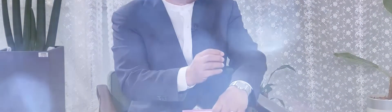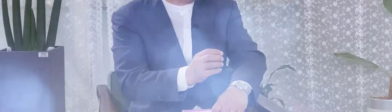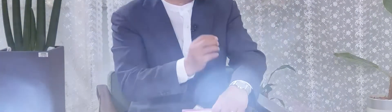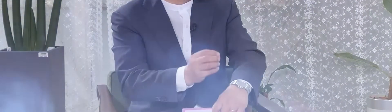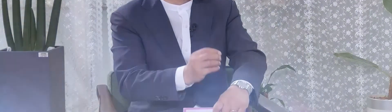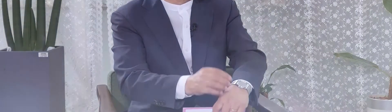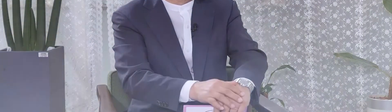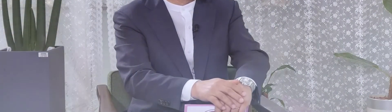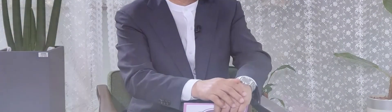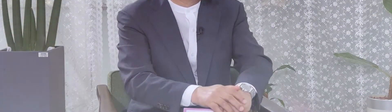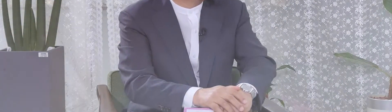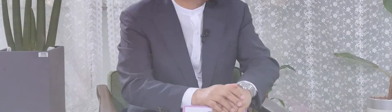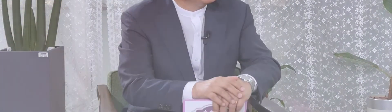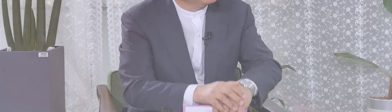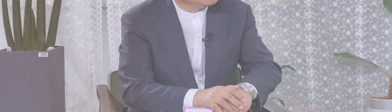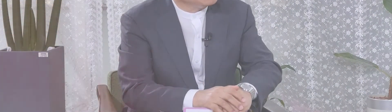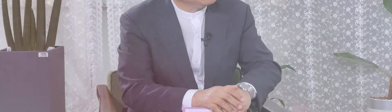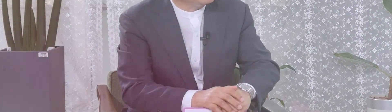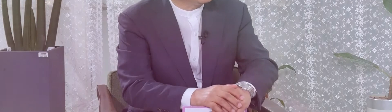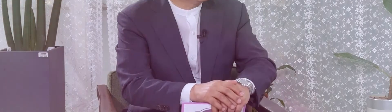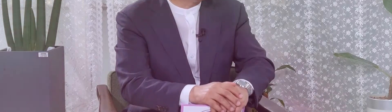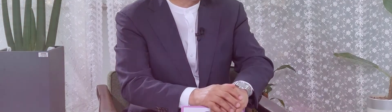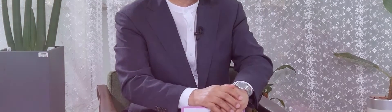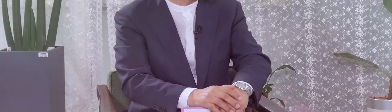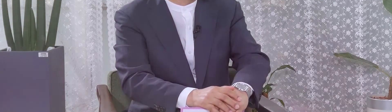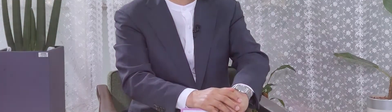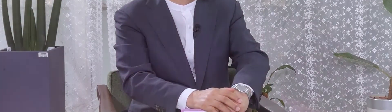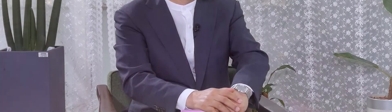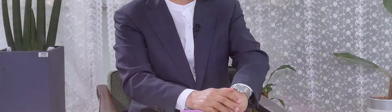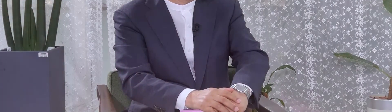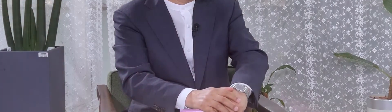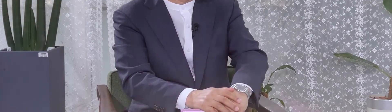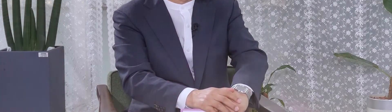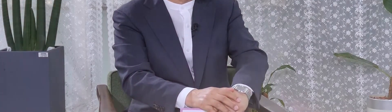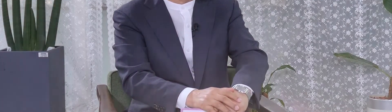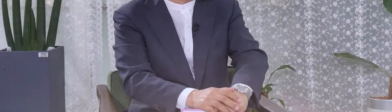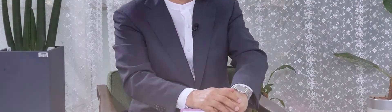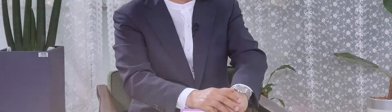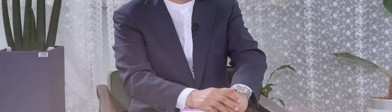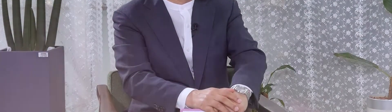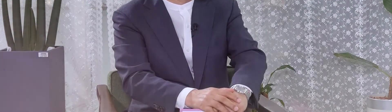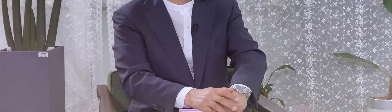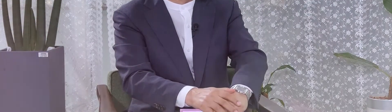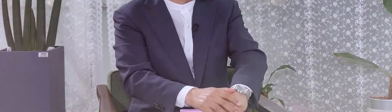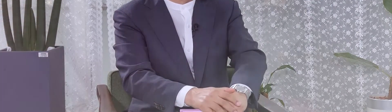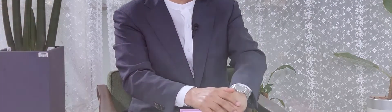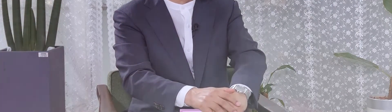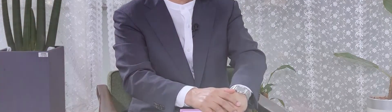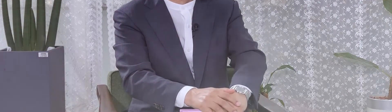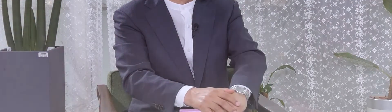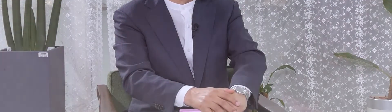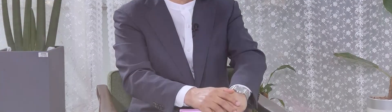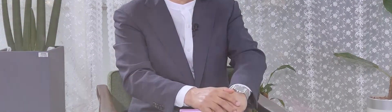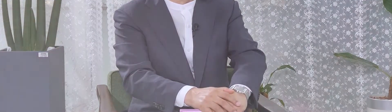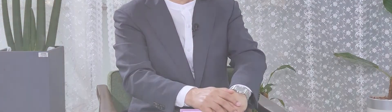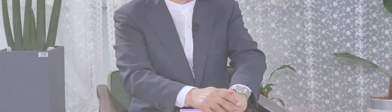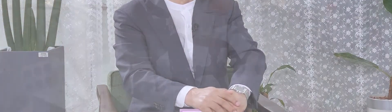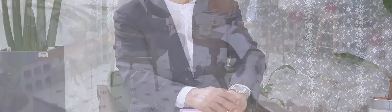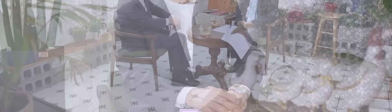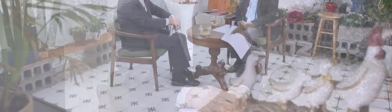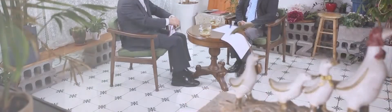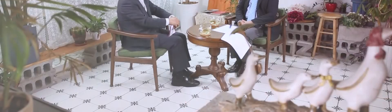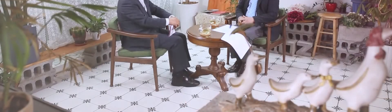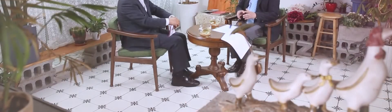어느 때 연구자로서 또 학자로서 행복감을 느끼고 보람이 보람이 있다